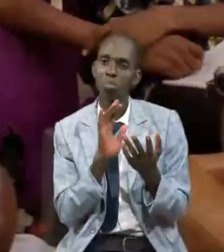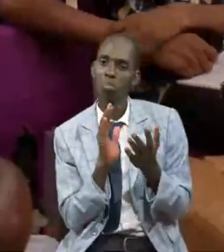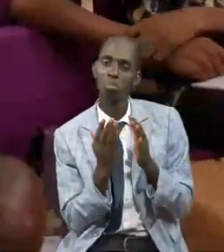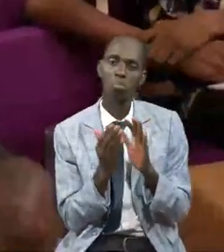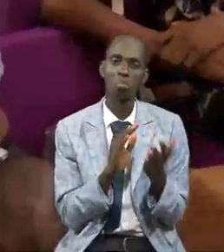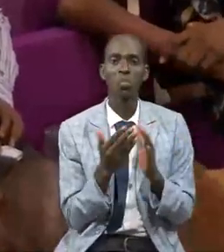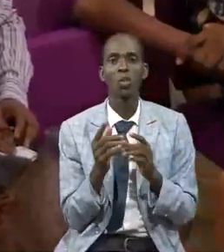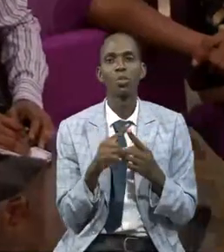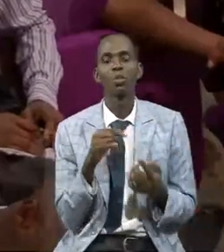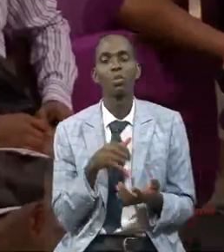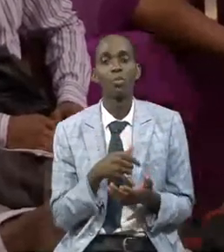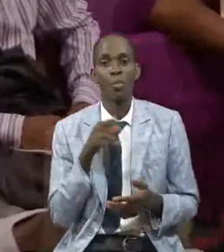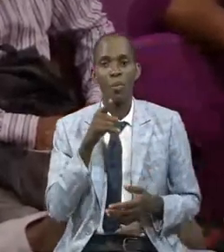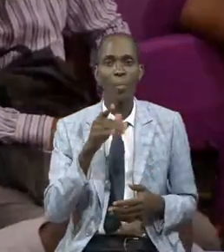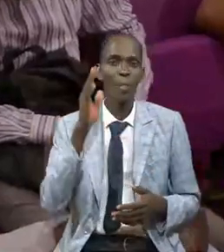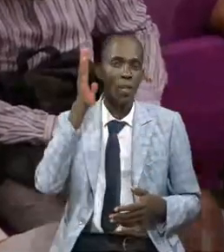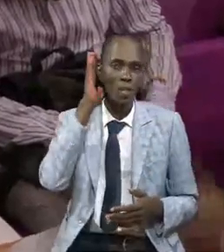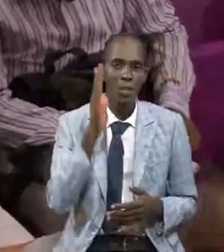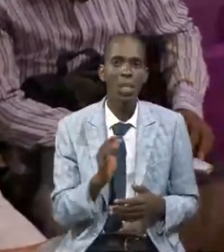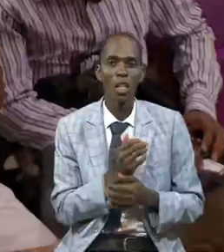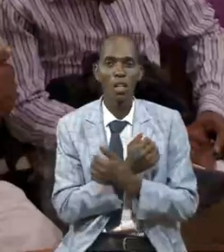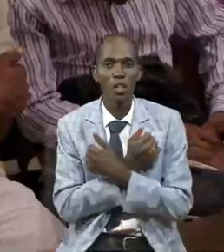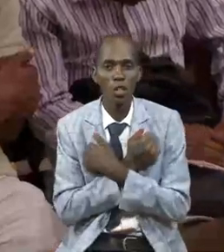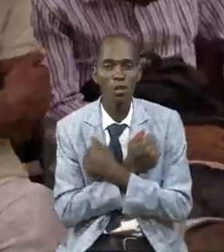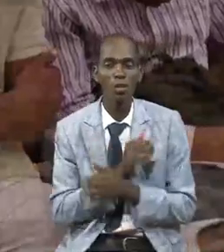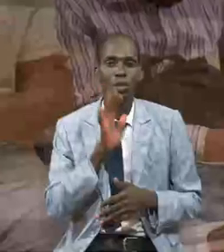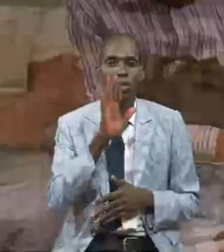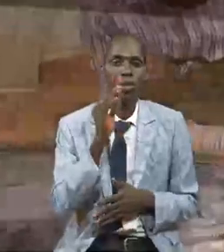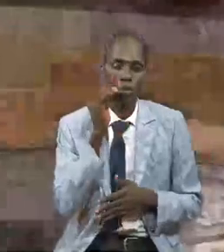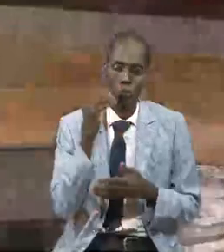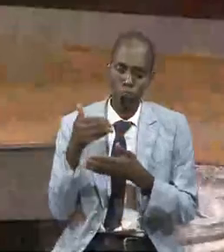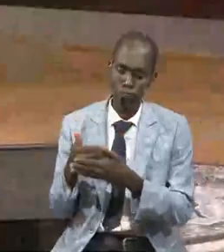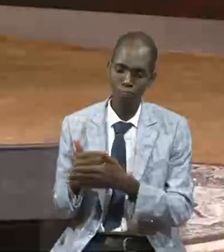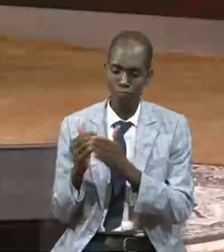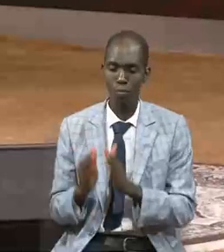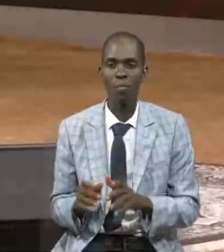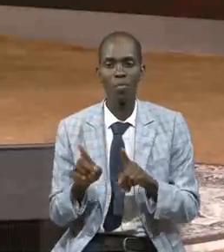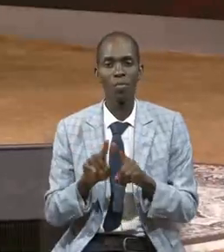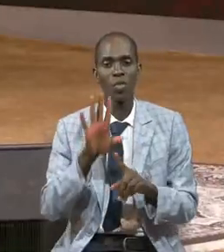Et voici le second qui lui est semblable. Tu aimeras ton prochain comme toi-même.